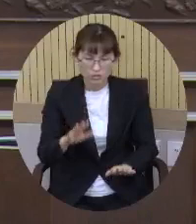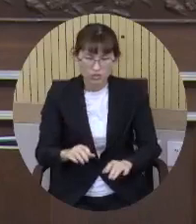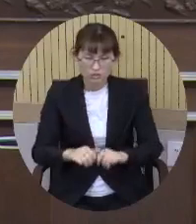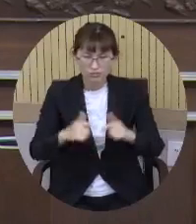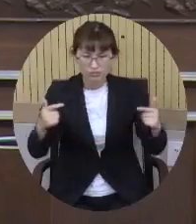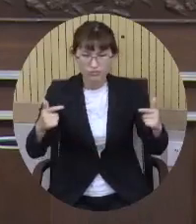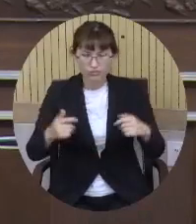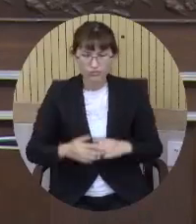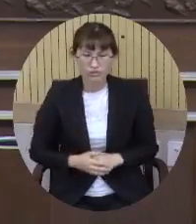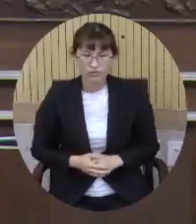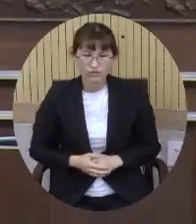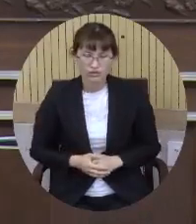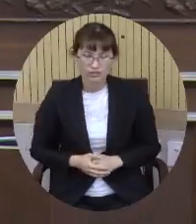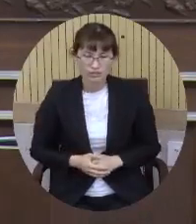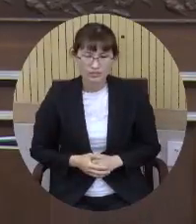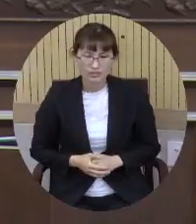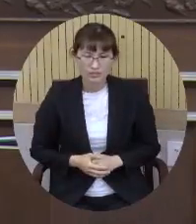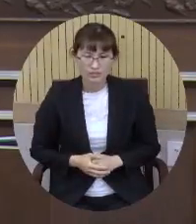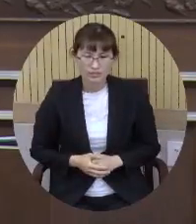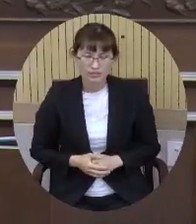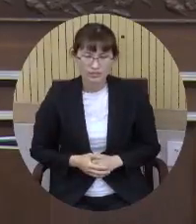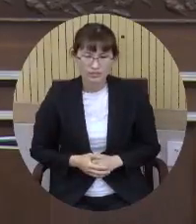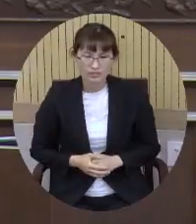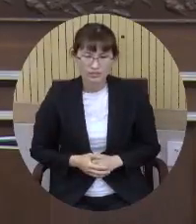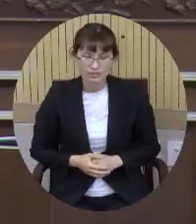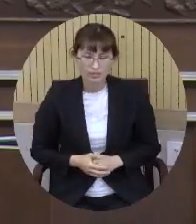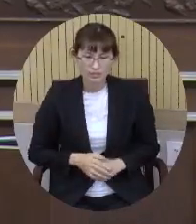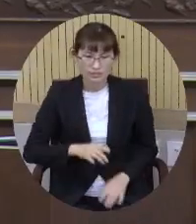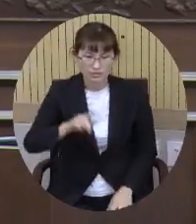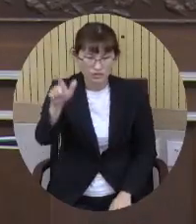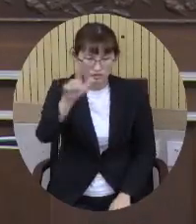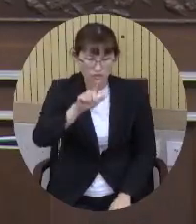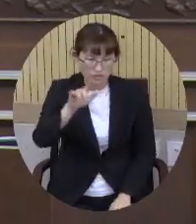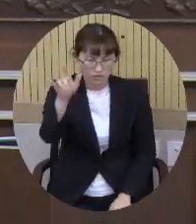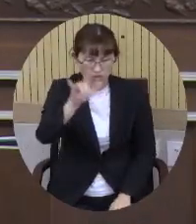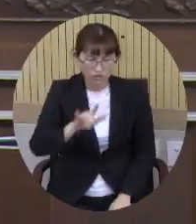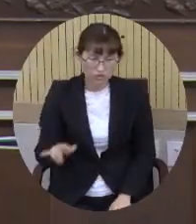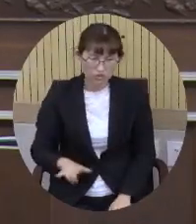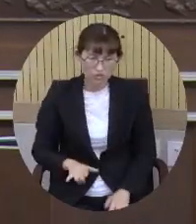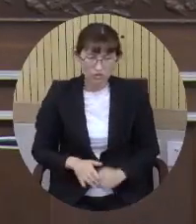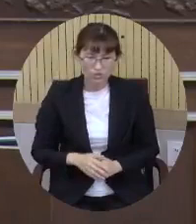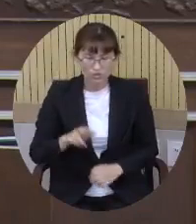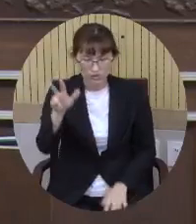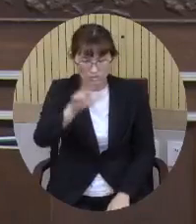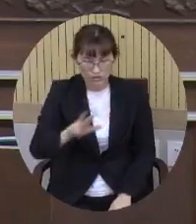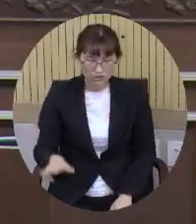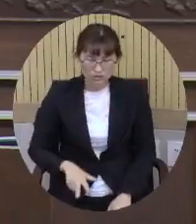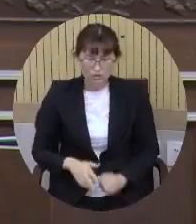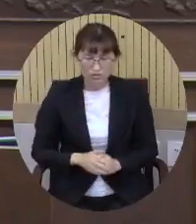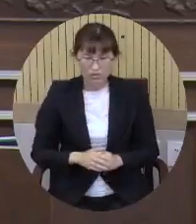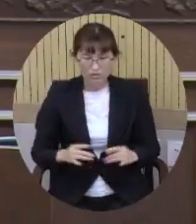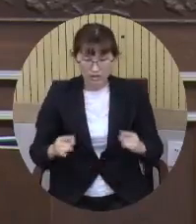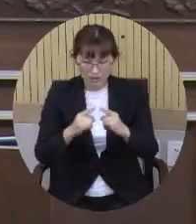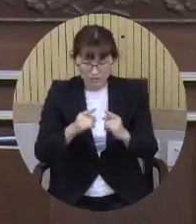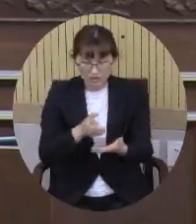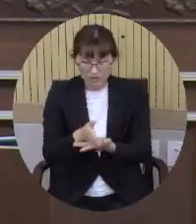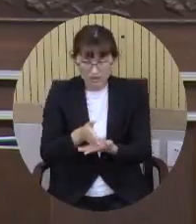명으로 급속도로 증가했으며, 전국 캠핑용 차량이 등록대 수는